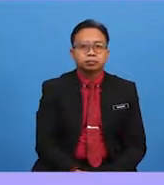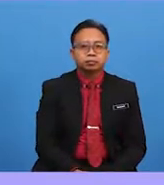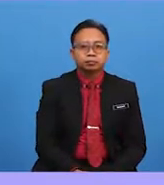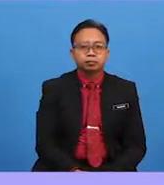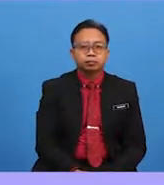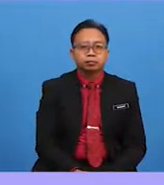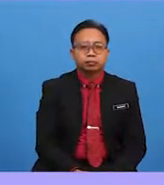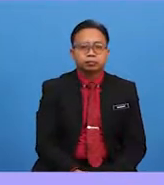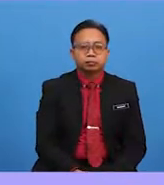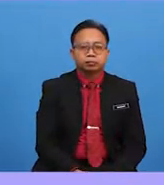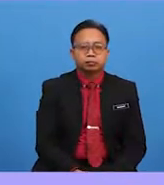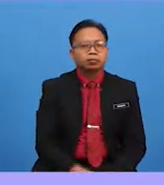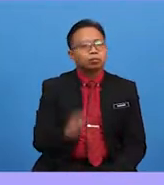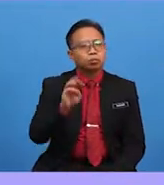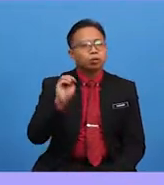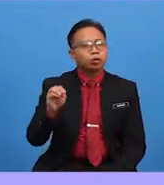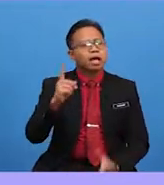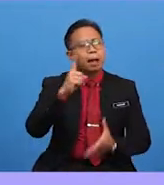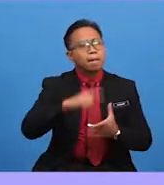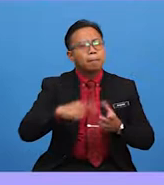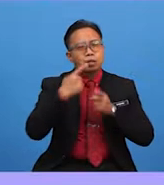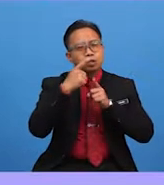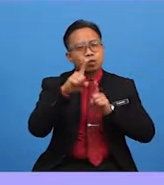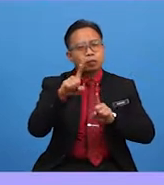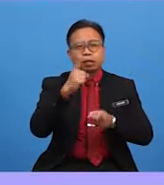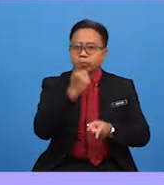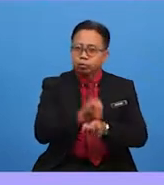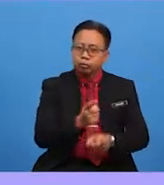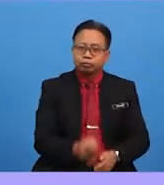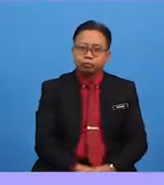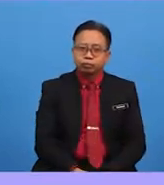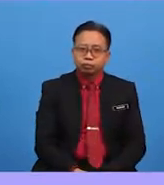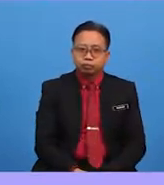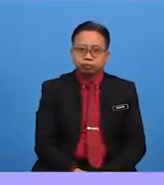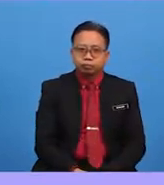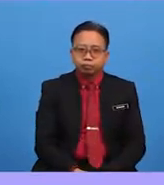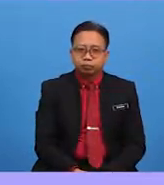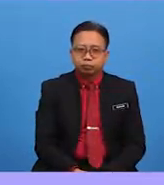Ten-ra-te. Murid-murid, apa jawapan yang betul ya?